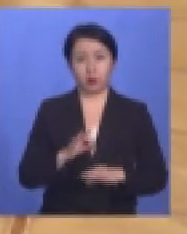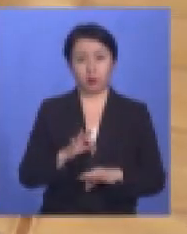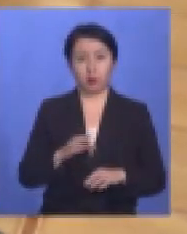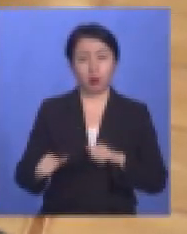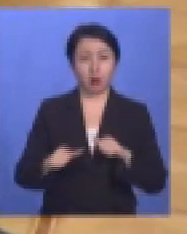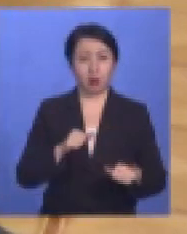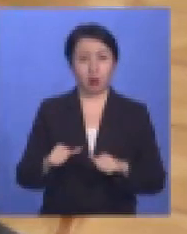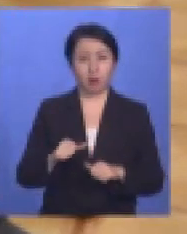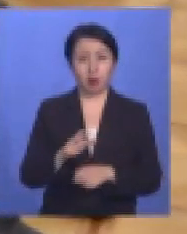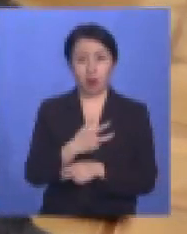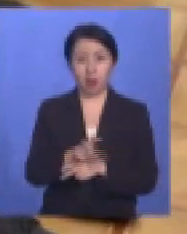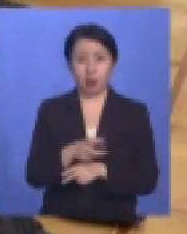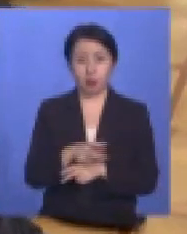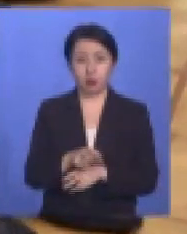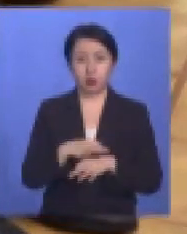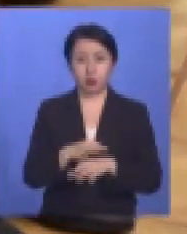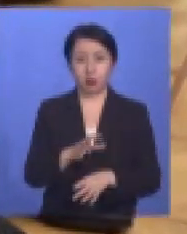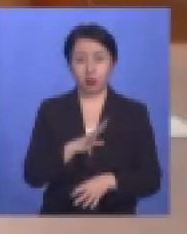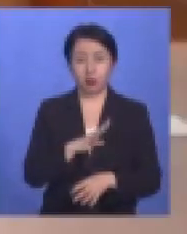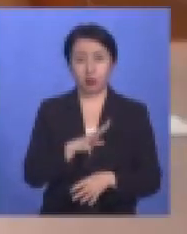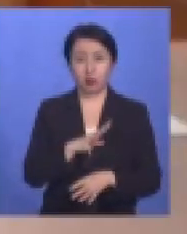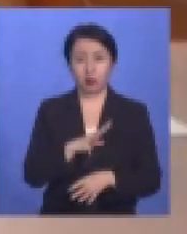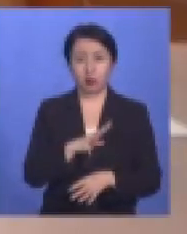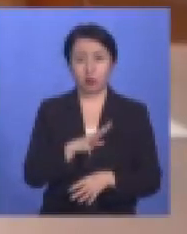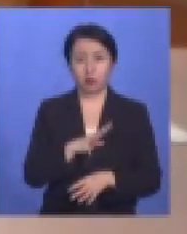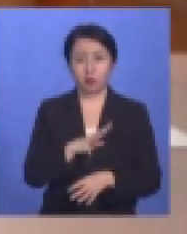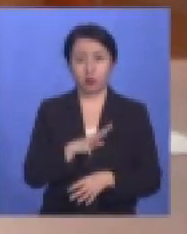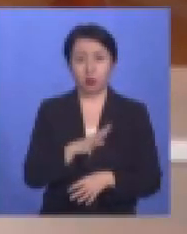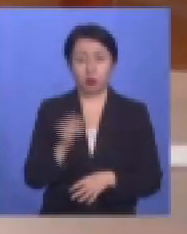тіркейтін автоматты камералар желісін кеңейтуді қамтамасыз